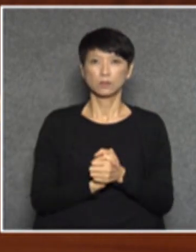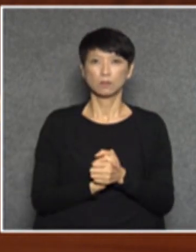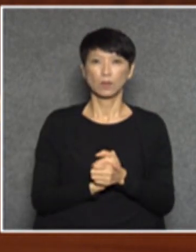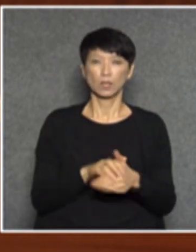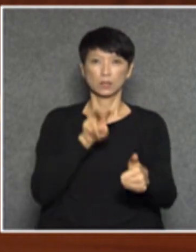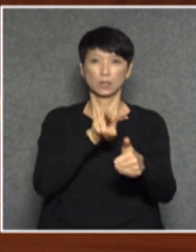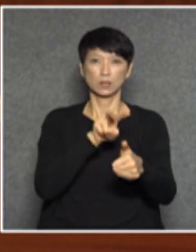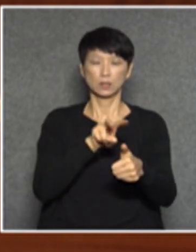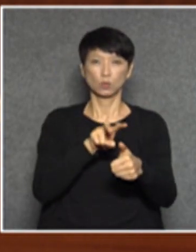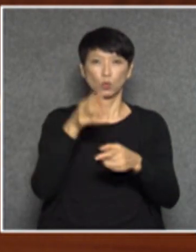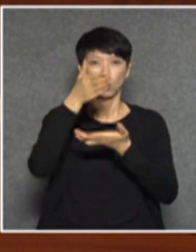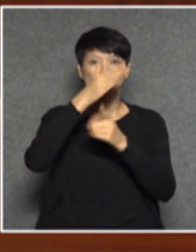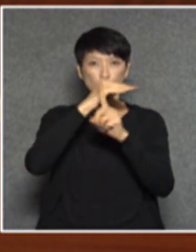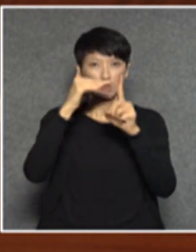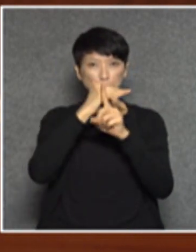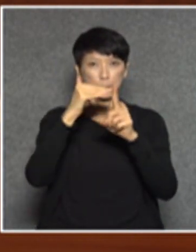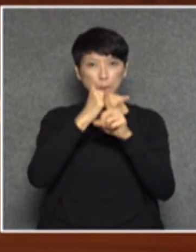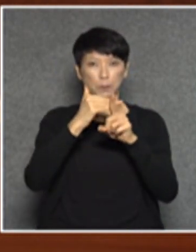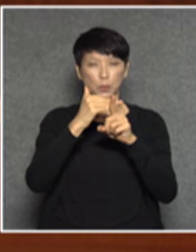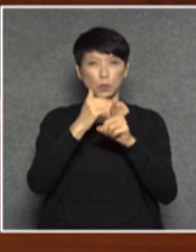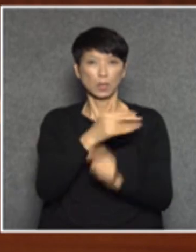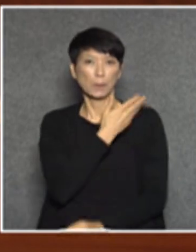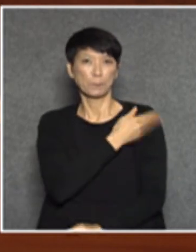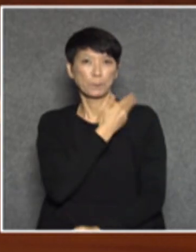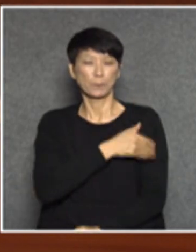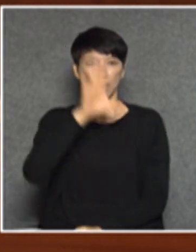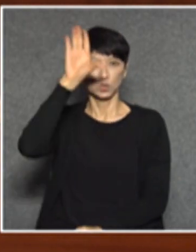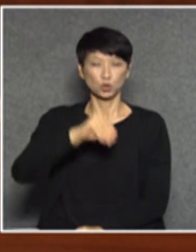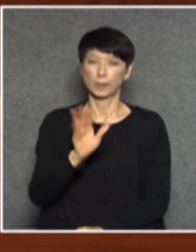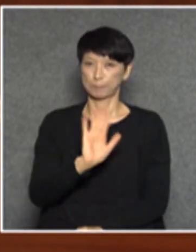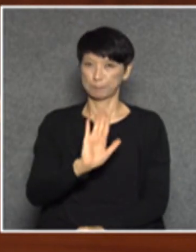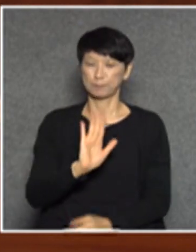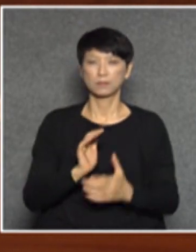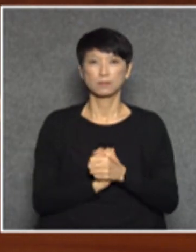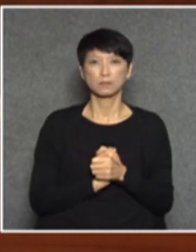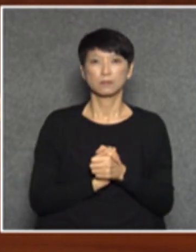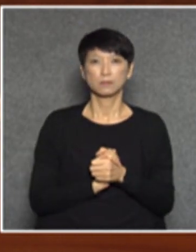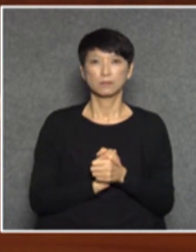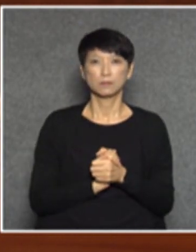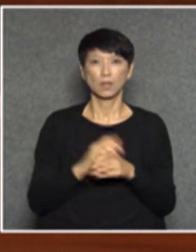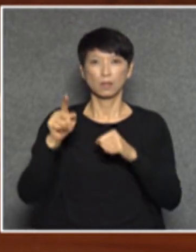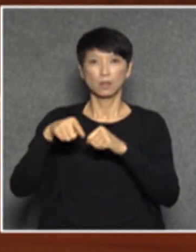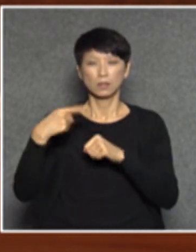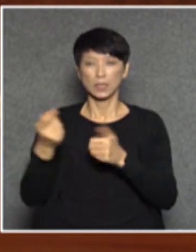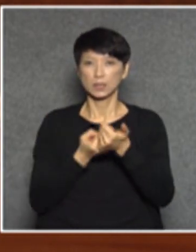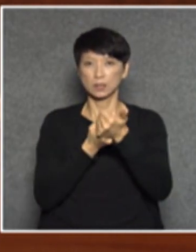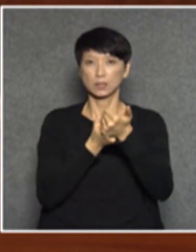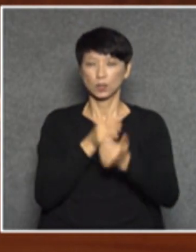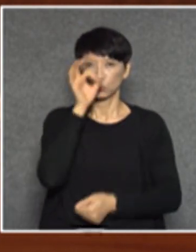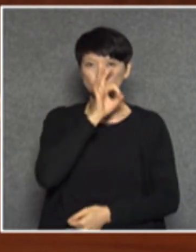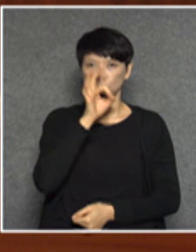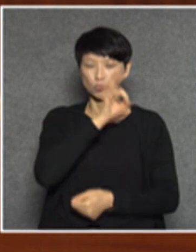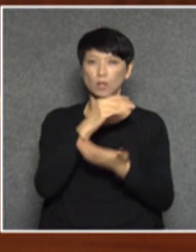日制的幼稚園，完全不理這個全日制的幼稚園。提供額外資助就是鼓勵幼稚園提供更多